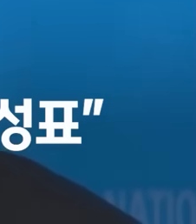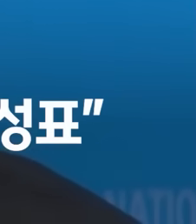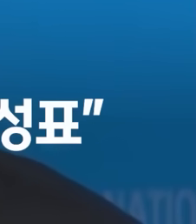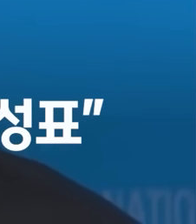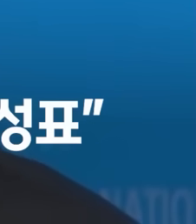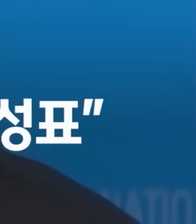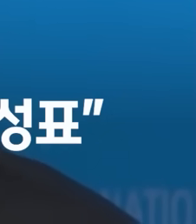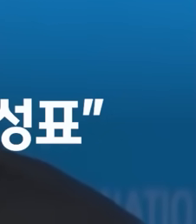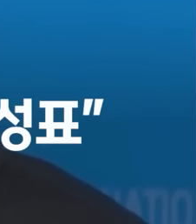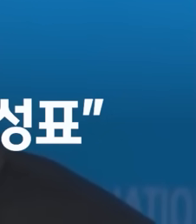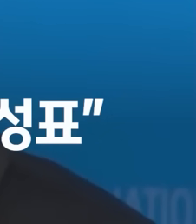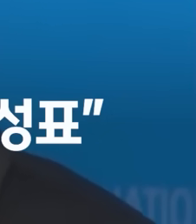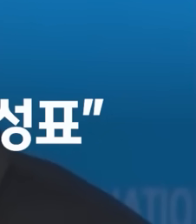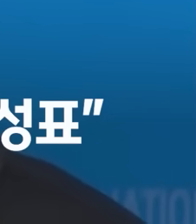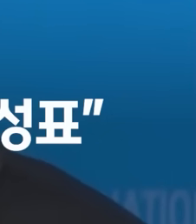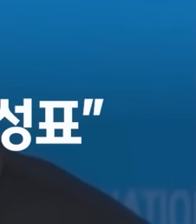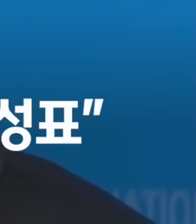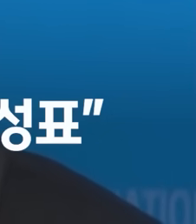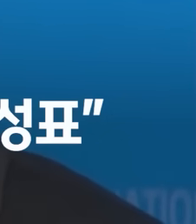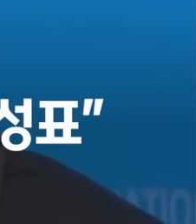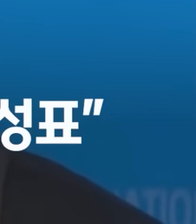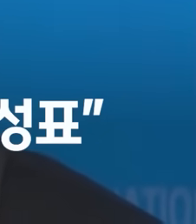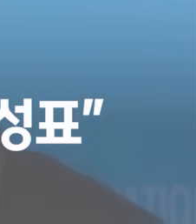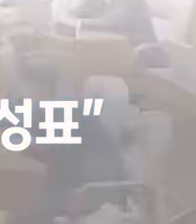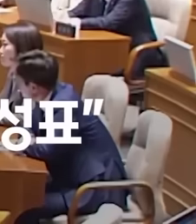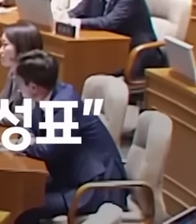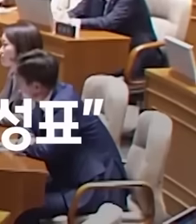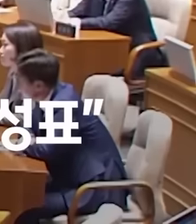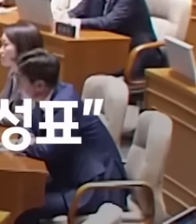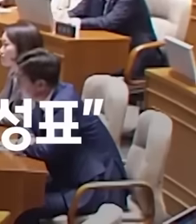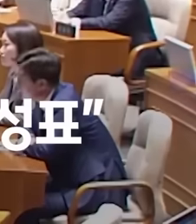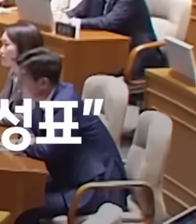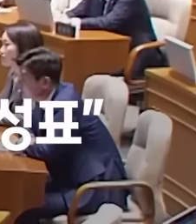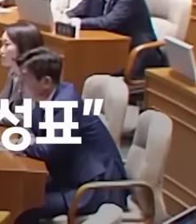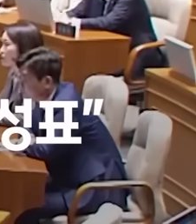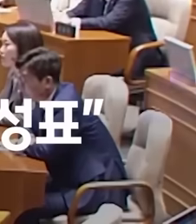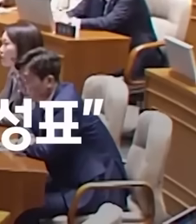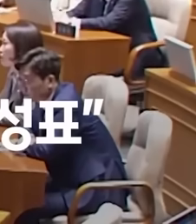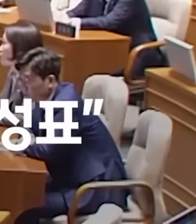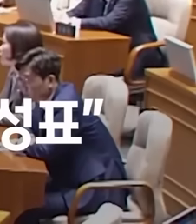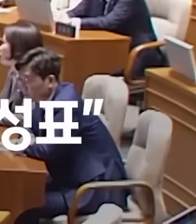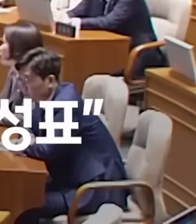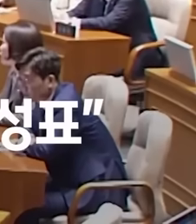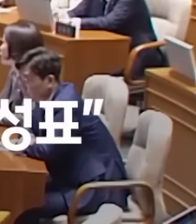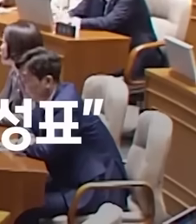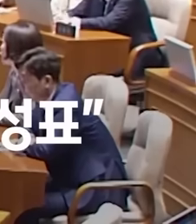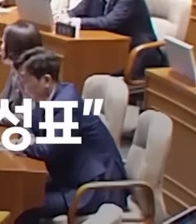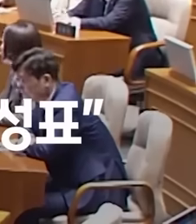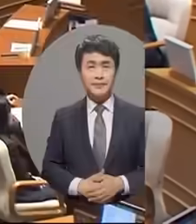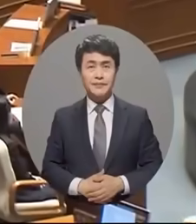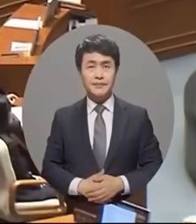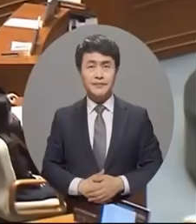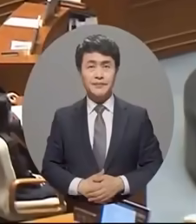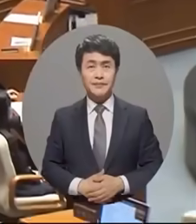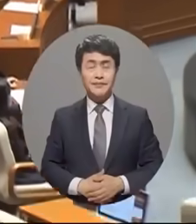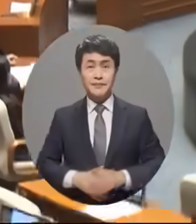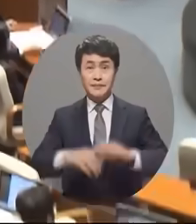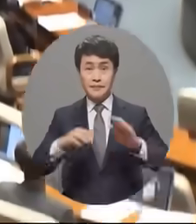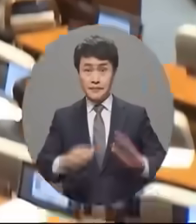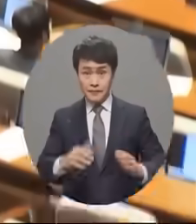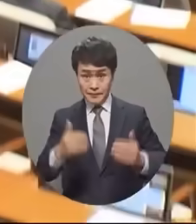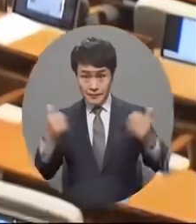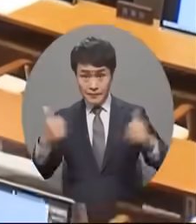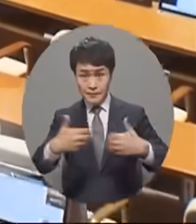내 원칙, 내 양심대로 표결할 것이라며 다시 찬성표를 던지겠다는 뜻을 밝히기도 했습니다.